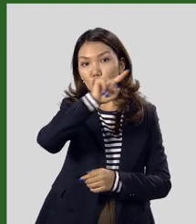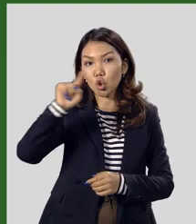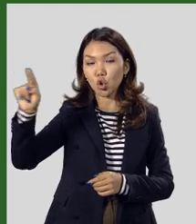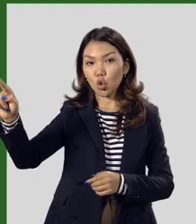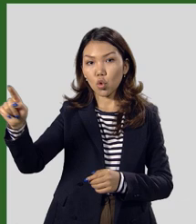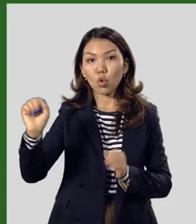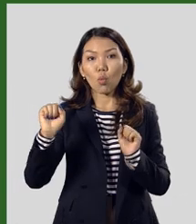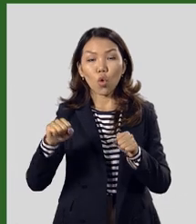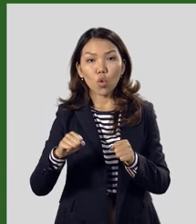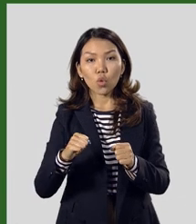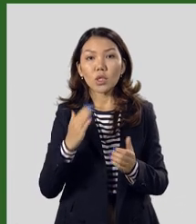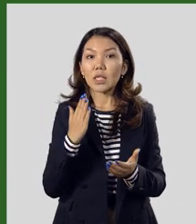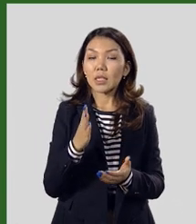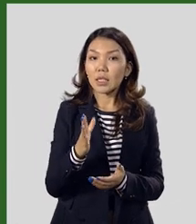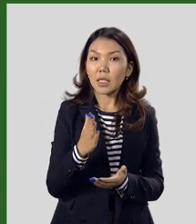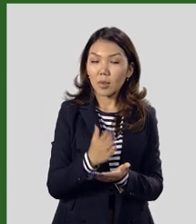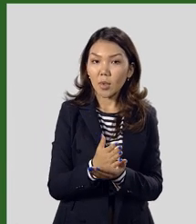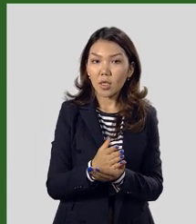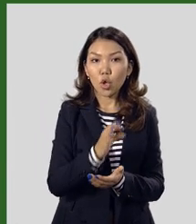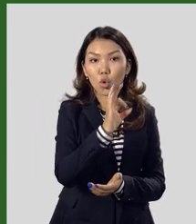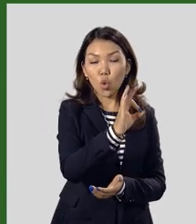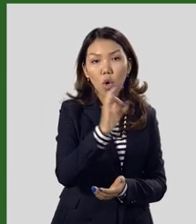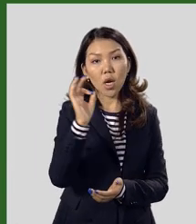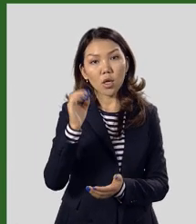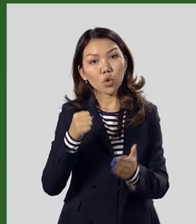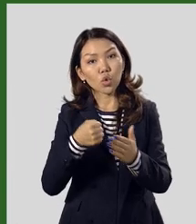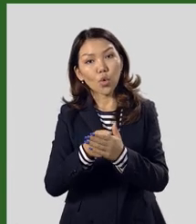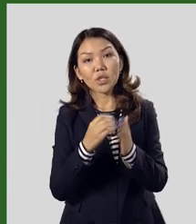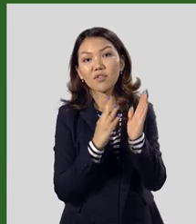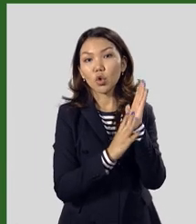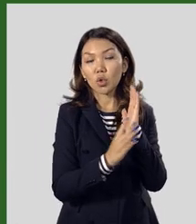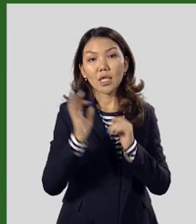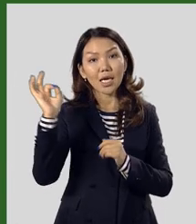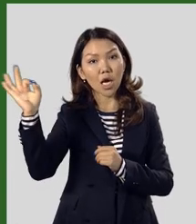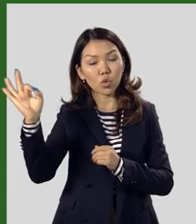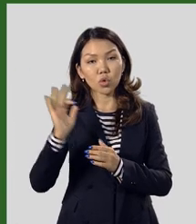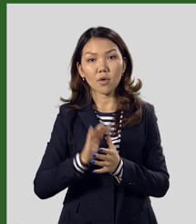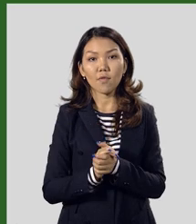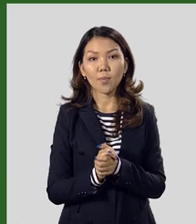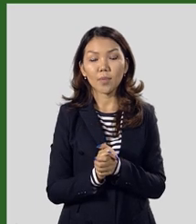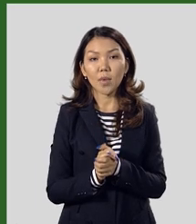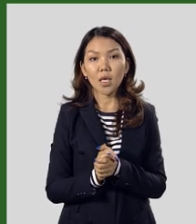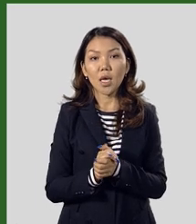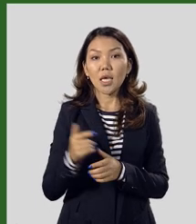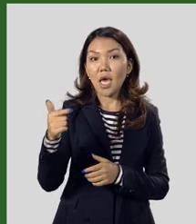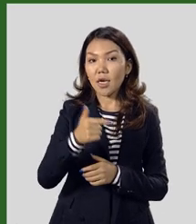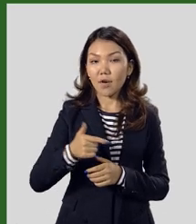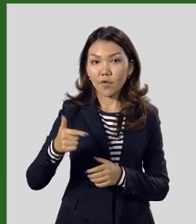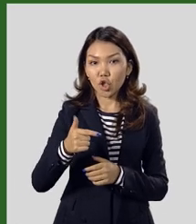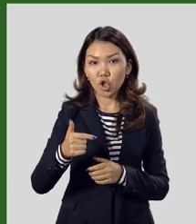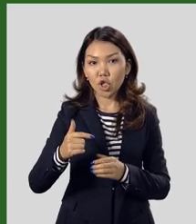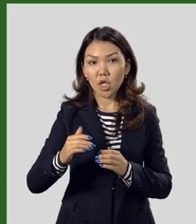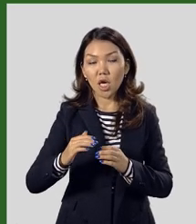иметь значение от 0 градусов до 90 градусов. Географическая широта